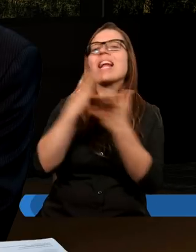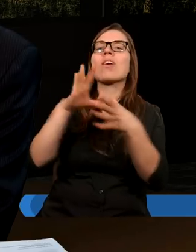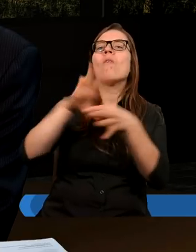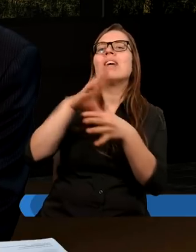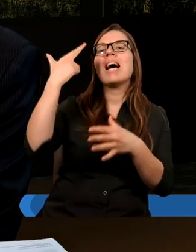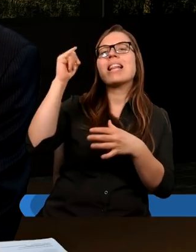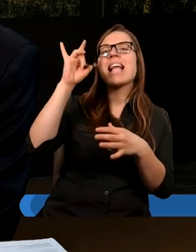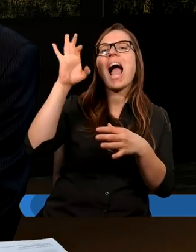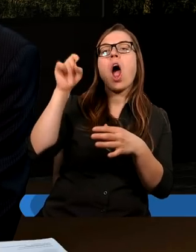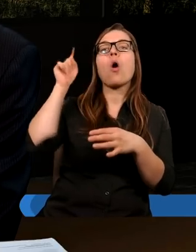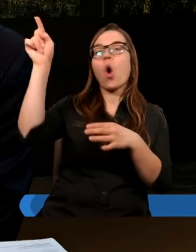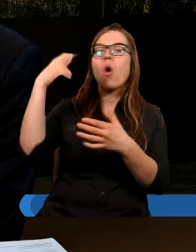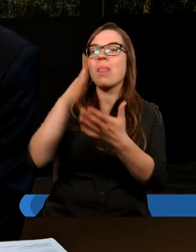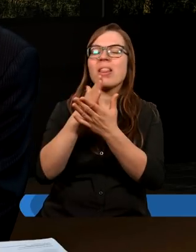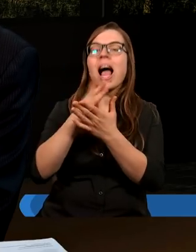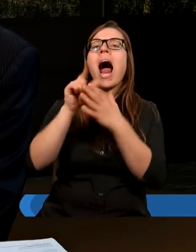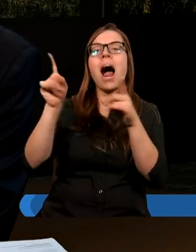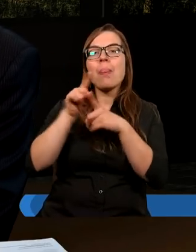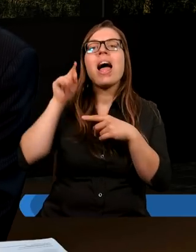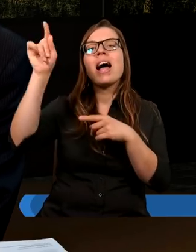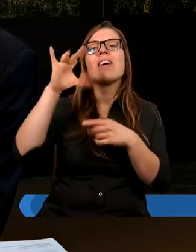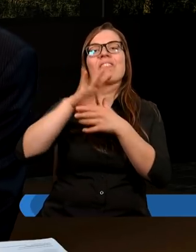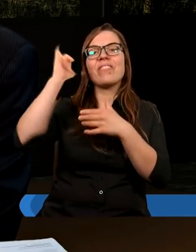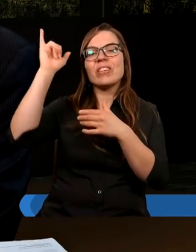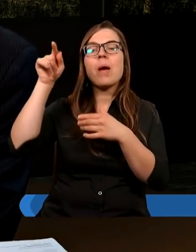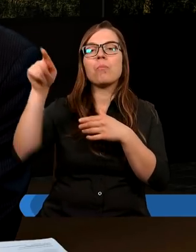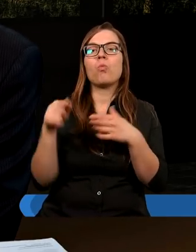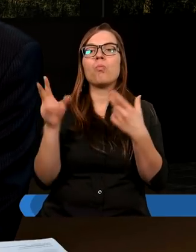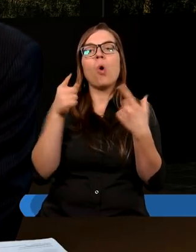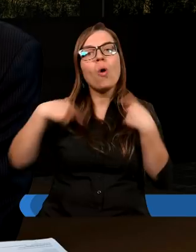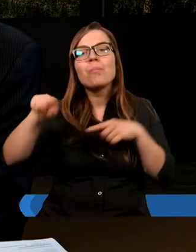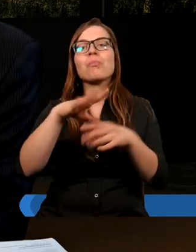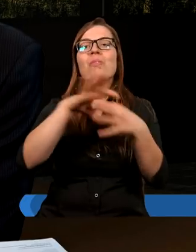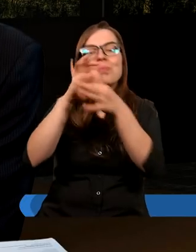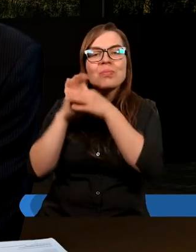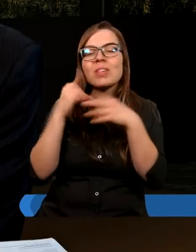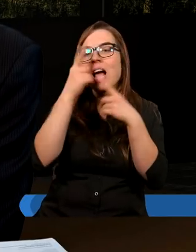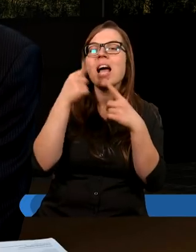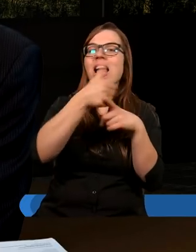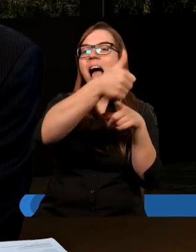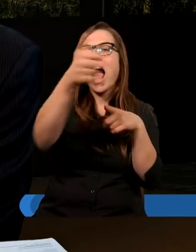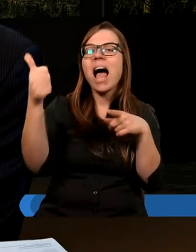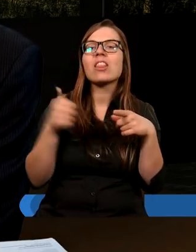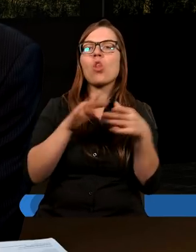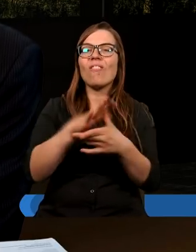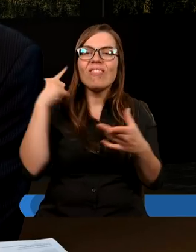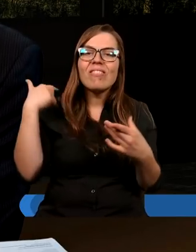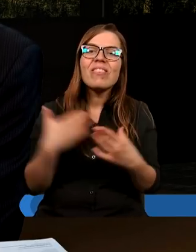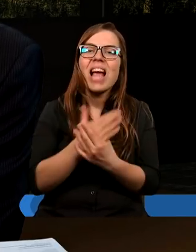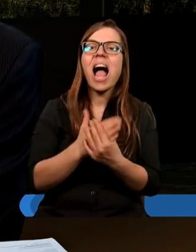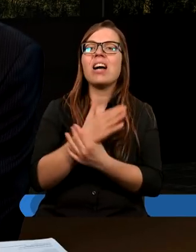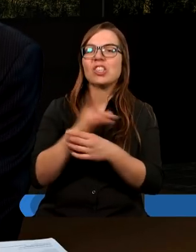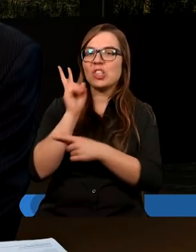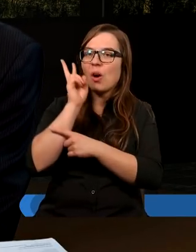Postawił to pytanie, dlaczego nie wierzycie mi do pewnej grupy ludzi? A więc ta jedność w wierze, w